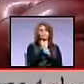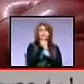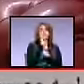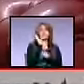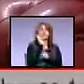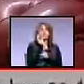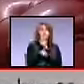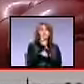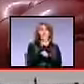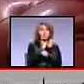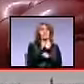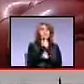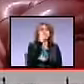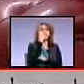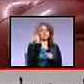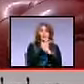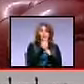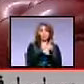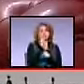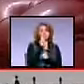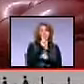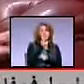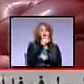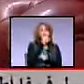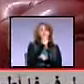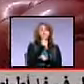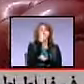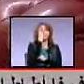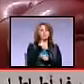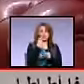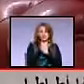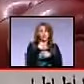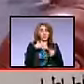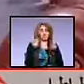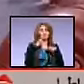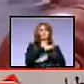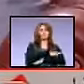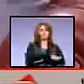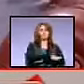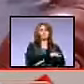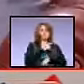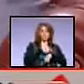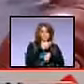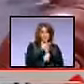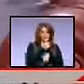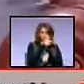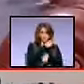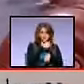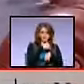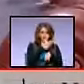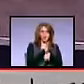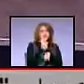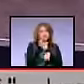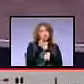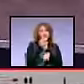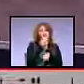وتعليم يعني تعليم، 6 يعني 6 7 يعني 7، فمفيش مجال بقى يعني. مفيش مرة اتأخرت عن المحاضرة؟ لا في، عملت ايه؟ في، وكان